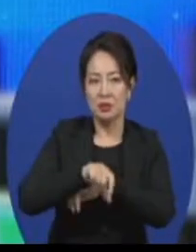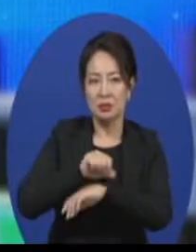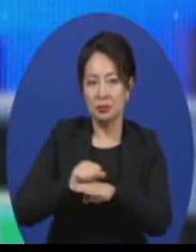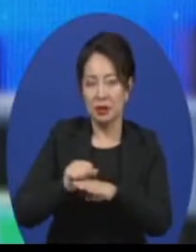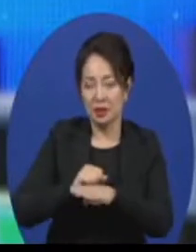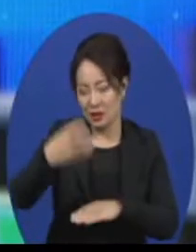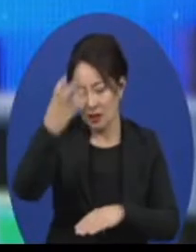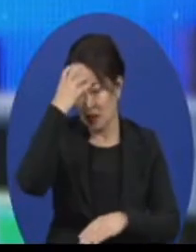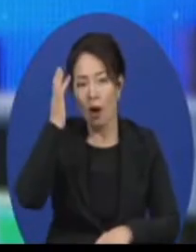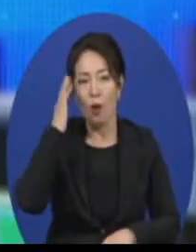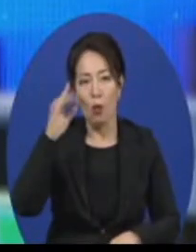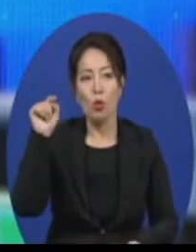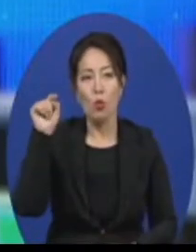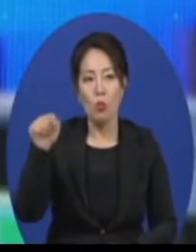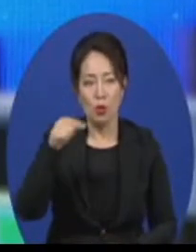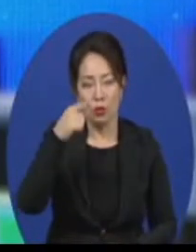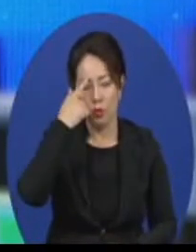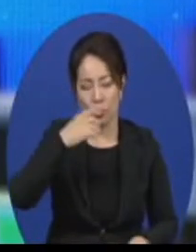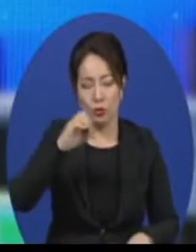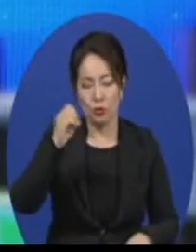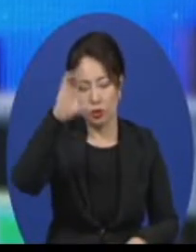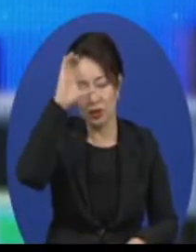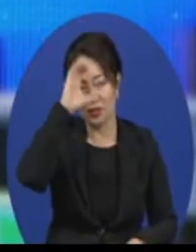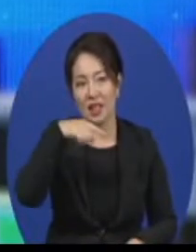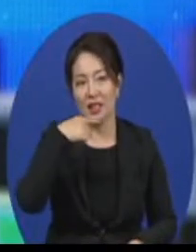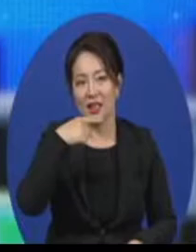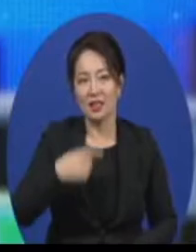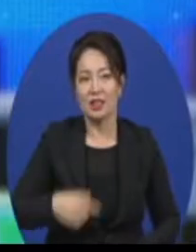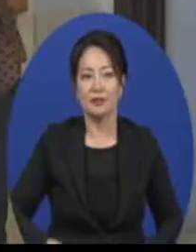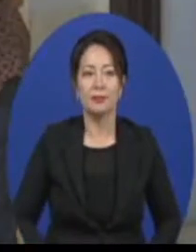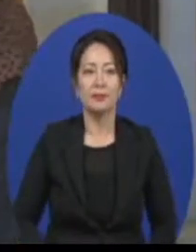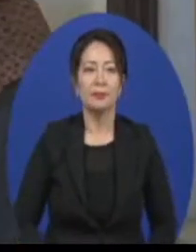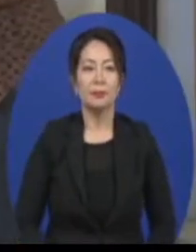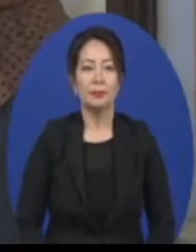нь засгийн газрын бодлого гэдгийг Монгол Улсын ерөнхий сайд хэлж байна.